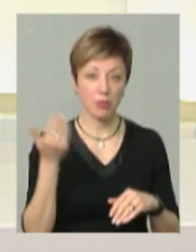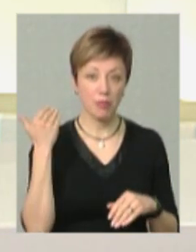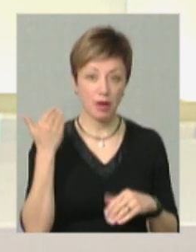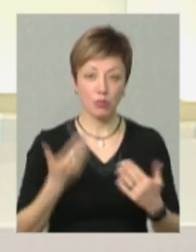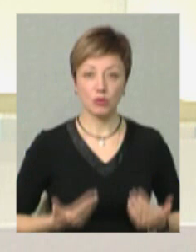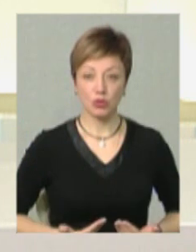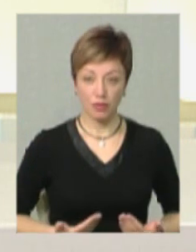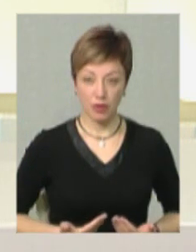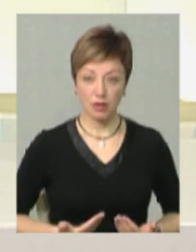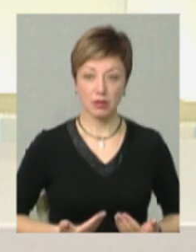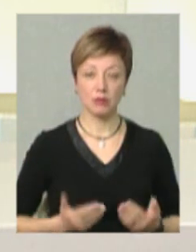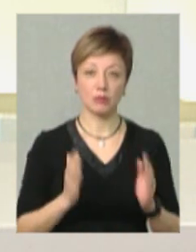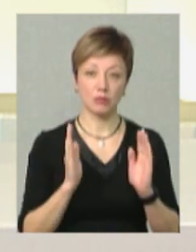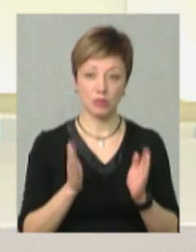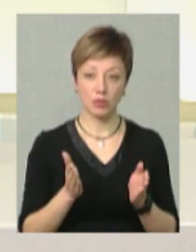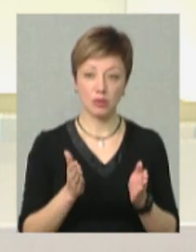попереднього проживання